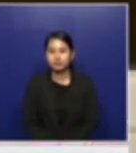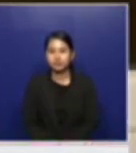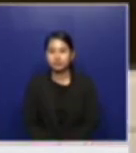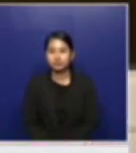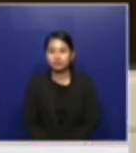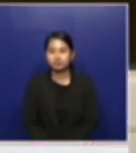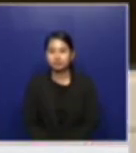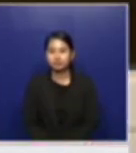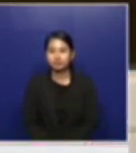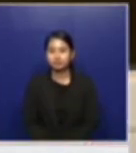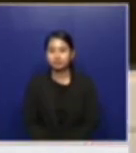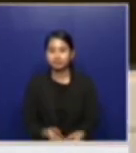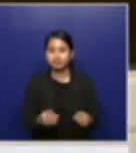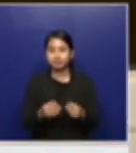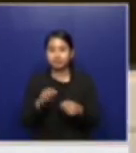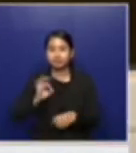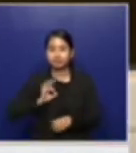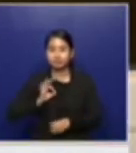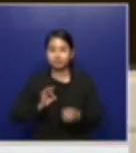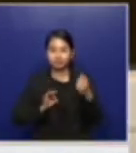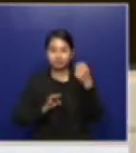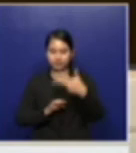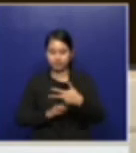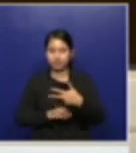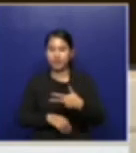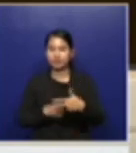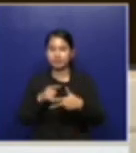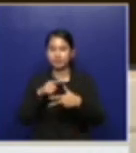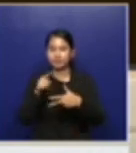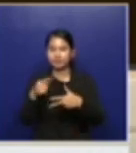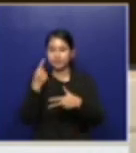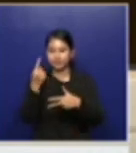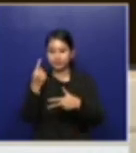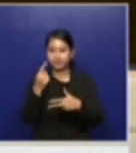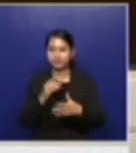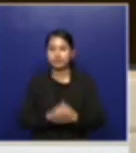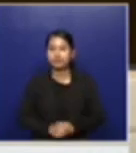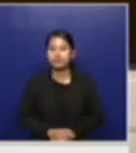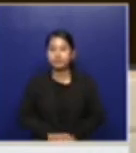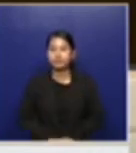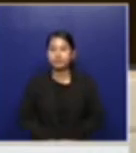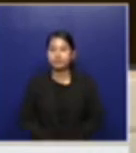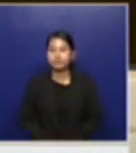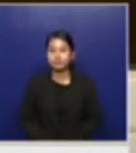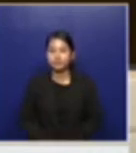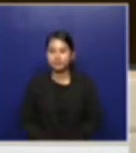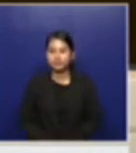เชิญท่านสมาชิกอีก3ท่านนะครับเริ่มจากท่านหมอจตุรงค์เพ็งนร